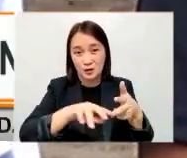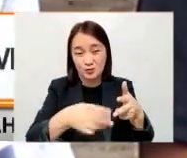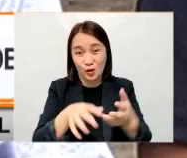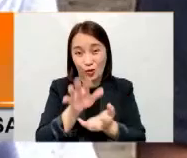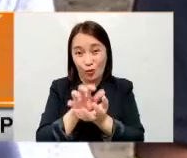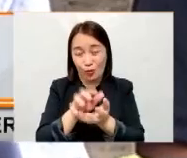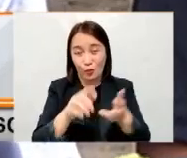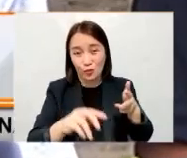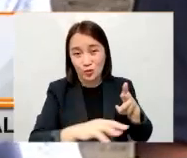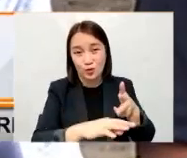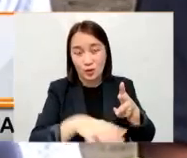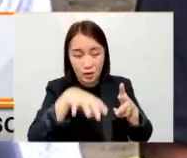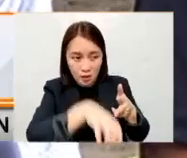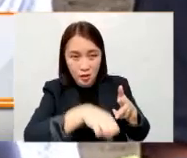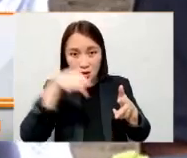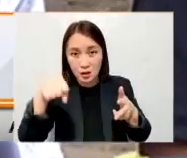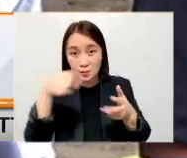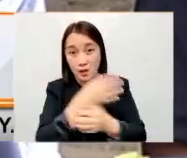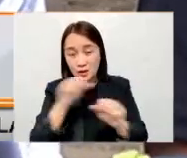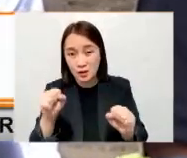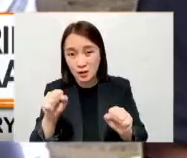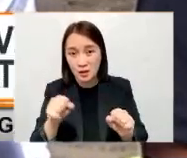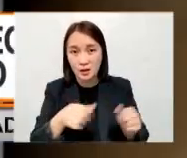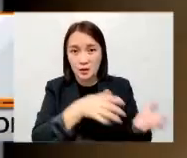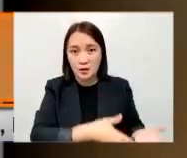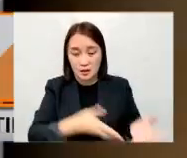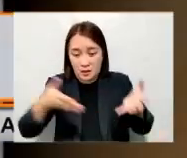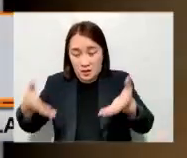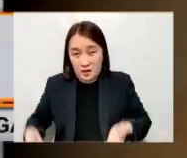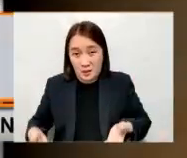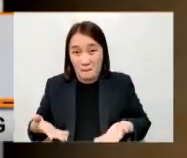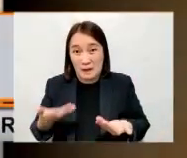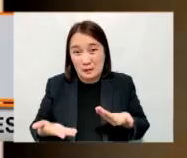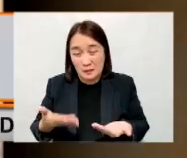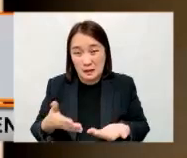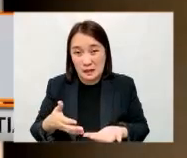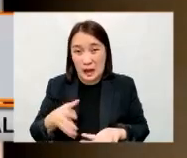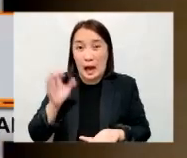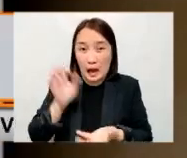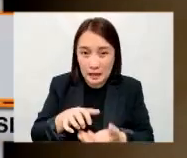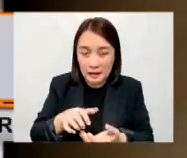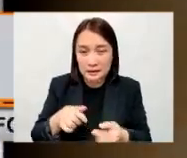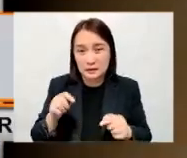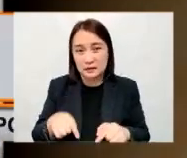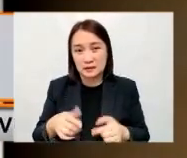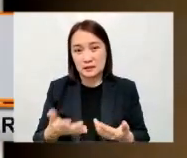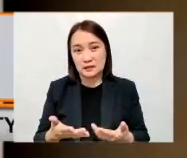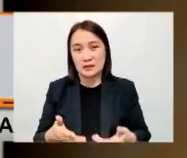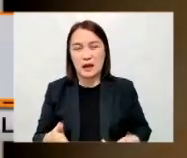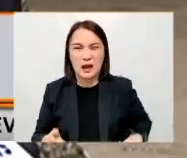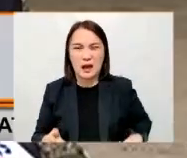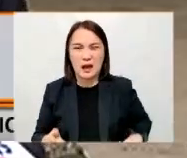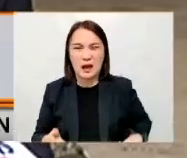naman pong kalungin po, kaso nga po baka po makapangagat. Nangalihaw ako ng hawak ko ba? Ano din po ako, hawak